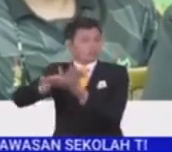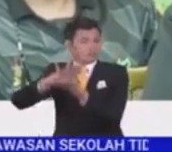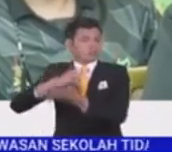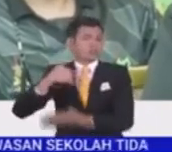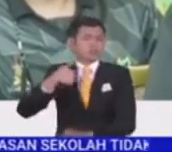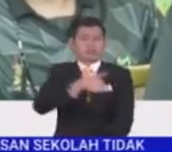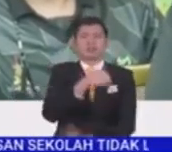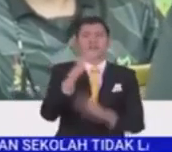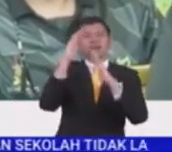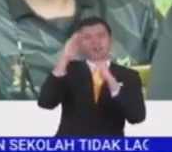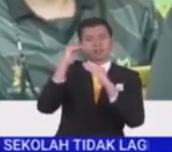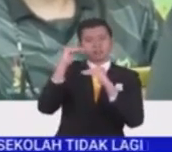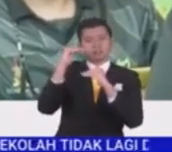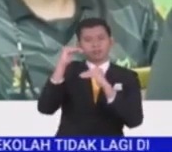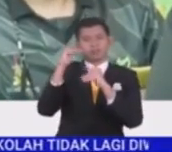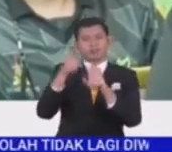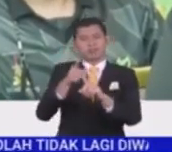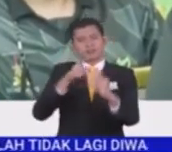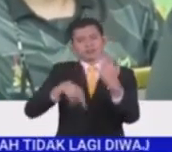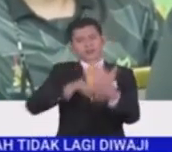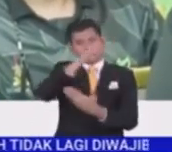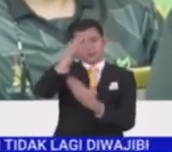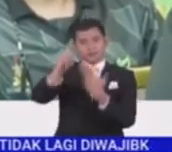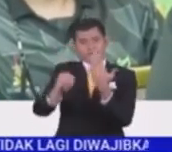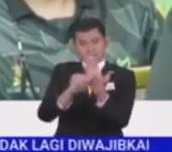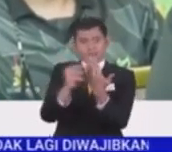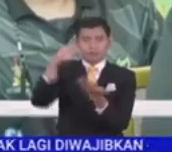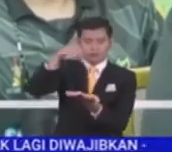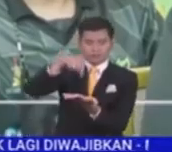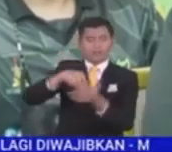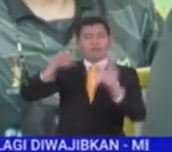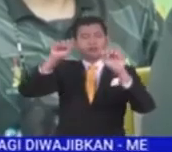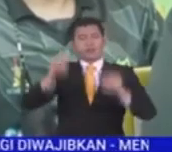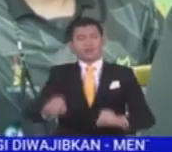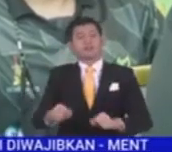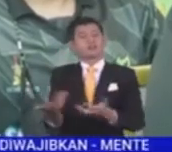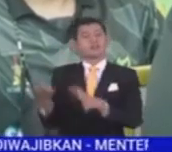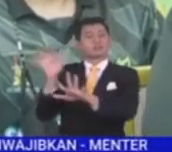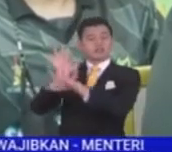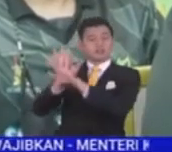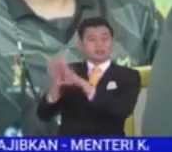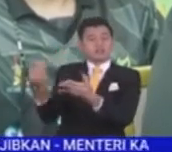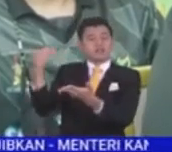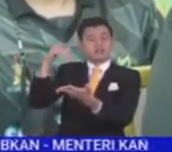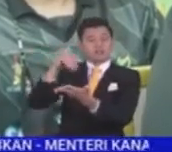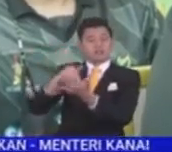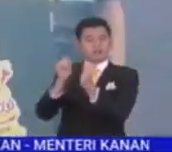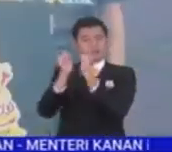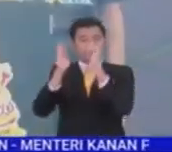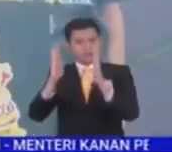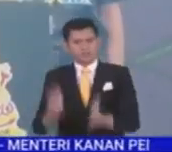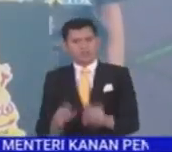kita harapkan melalui program ini lebih banyak lagi atlet-atlet dapat kita